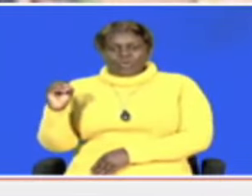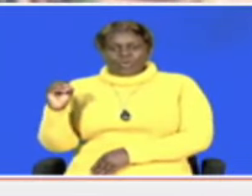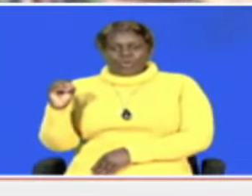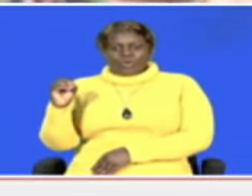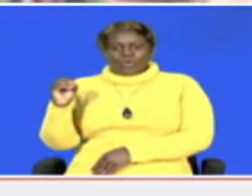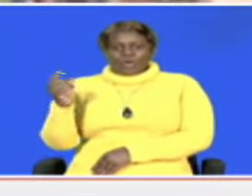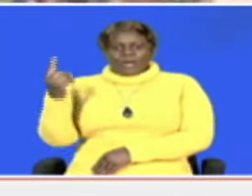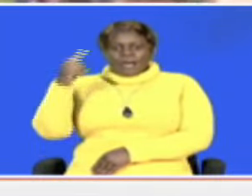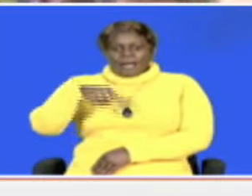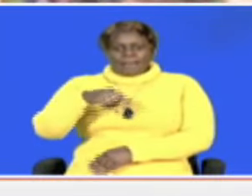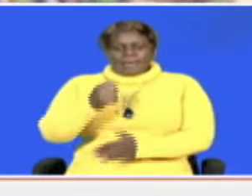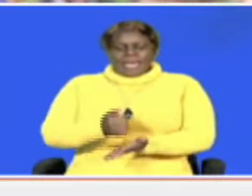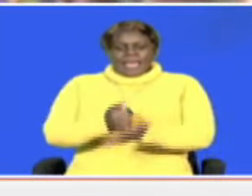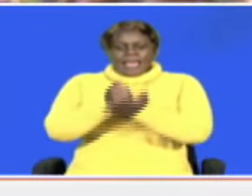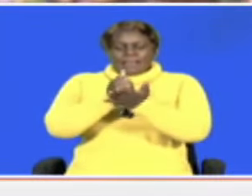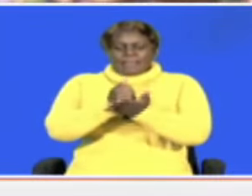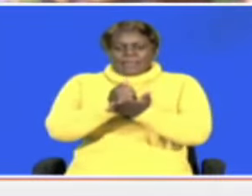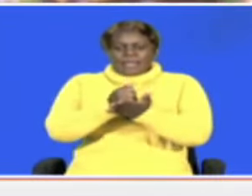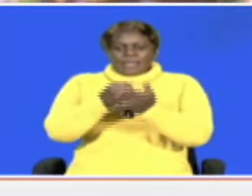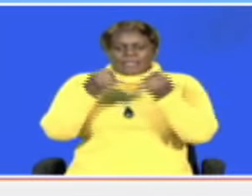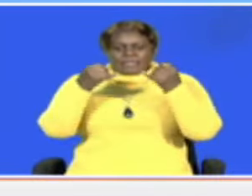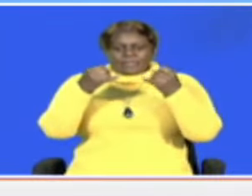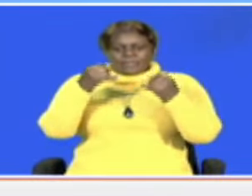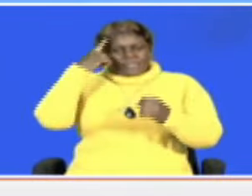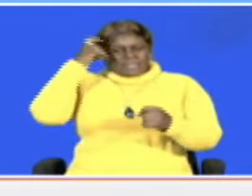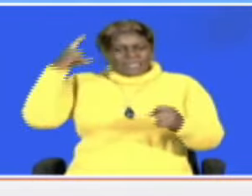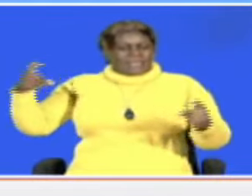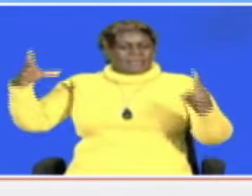ni kuingilia kati na kumsaidia kutimiza ndoto yake.